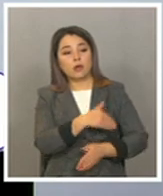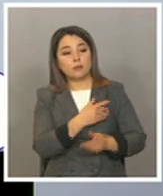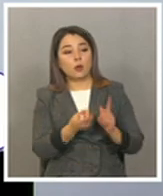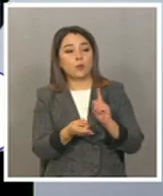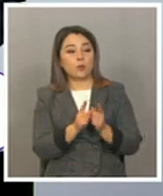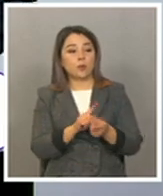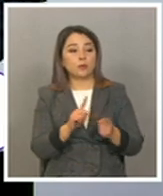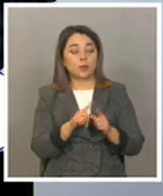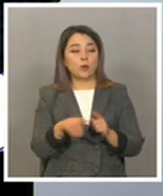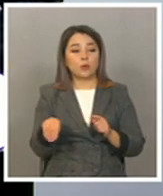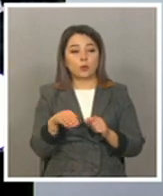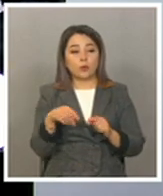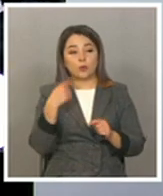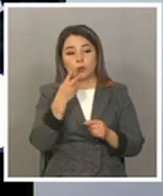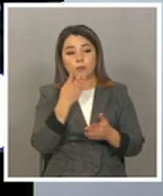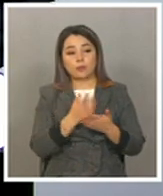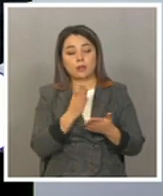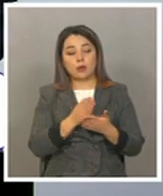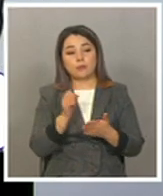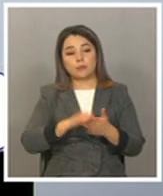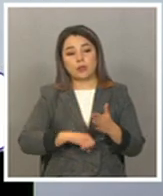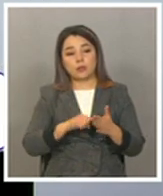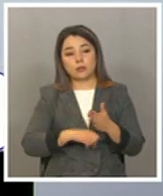ол топырақ түрлерінің өзгеруіне себеп болады.